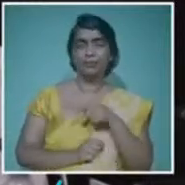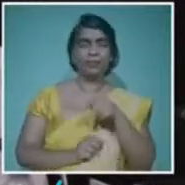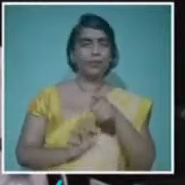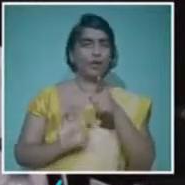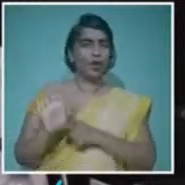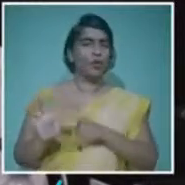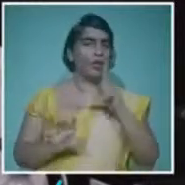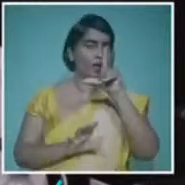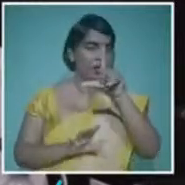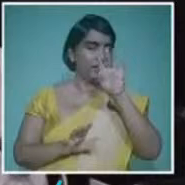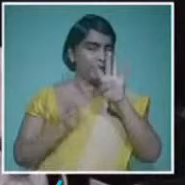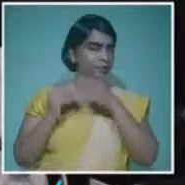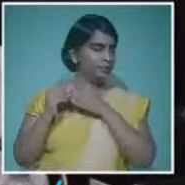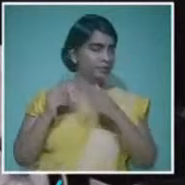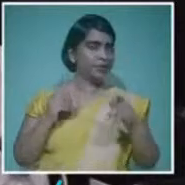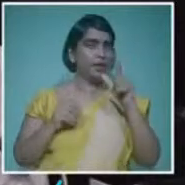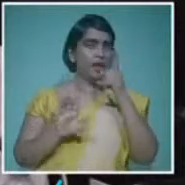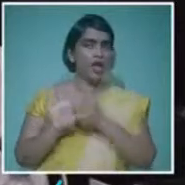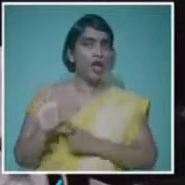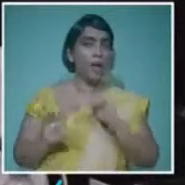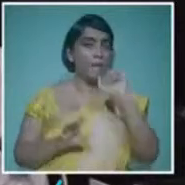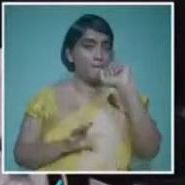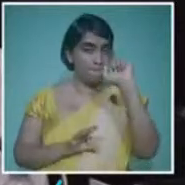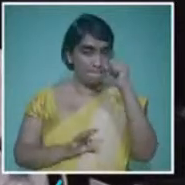අවුරුදු 74න්